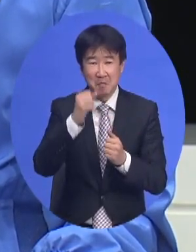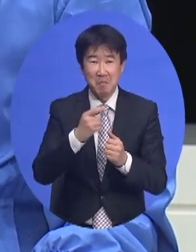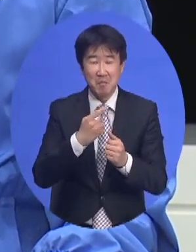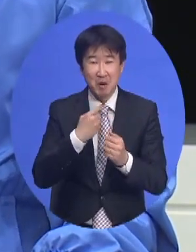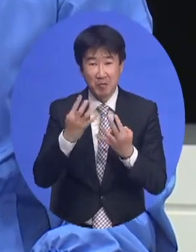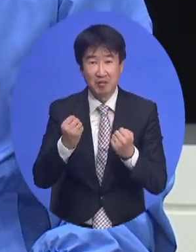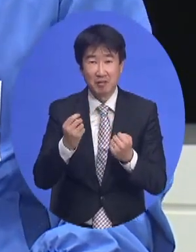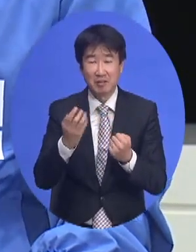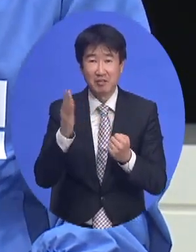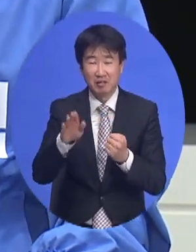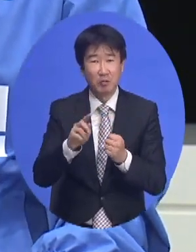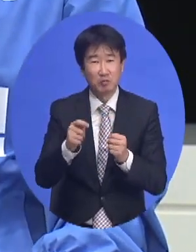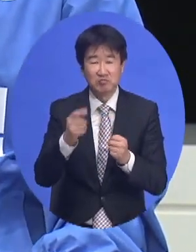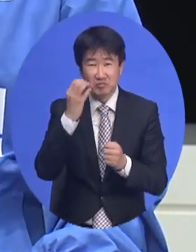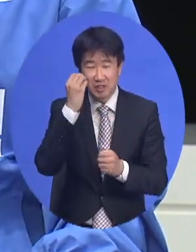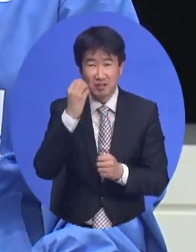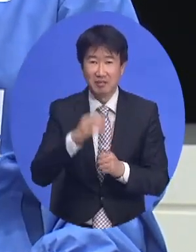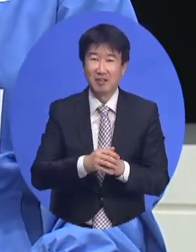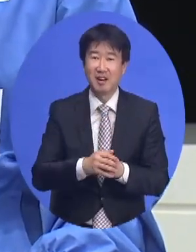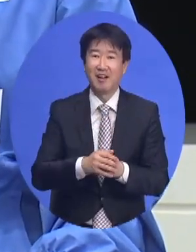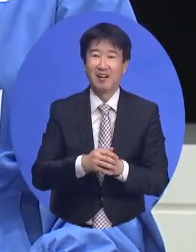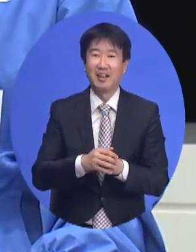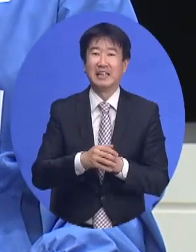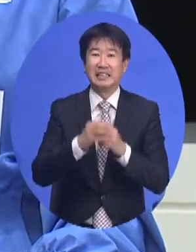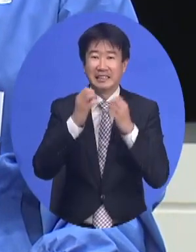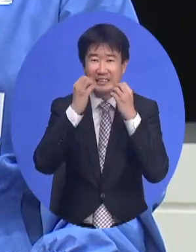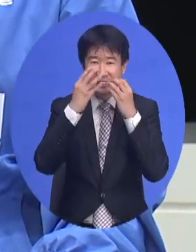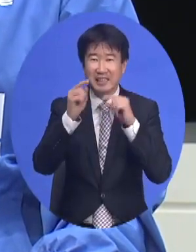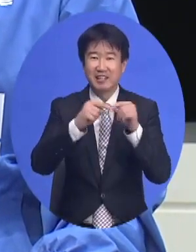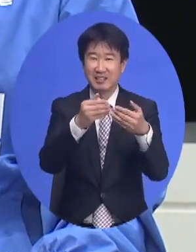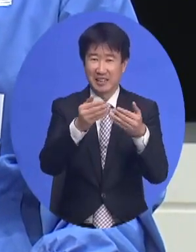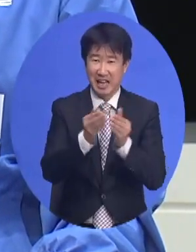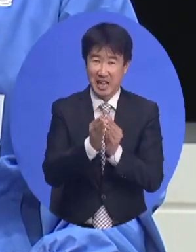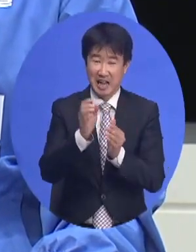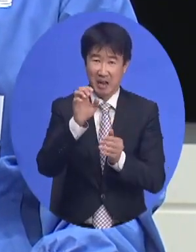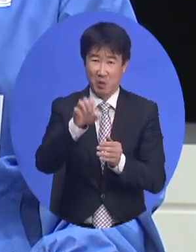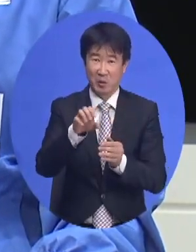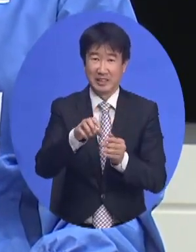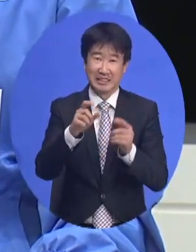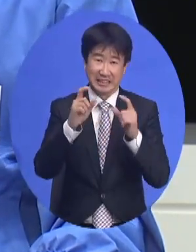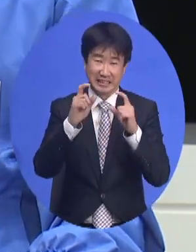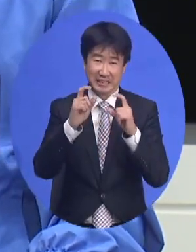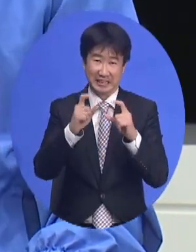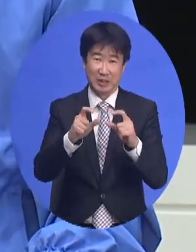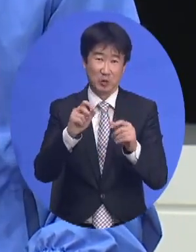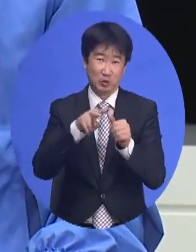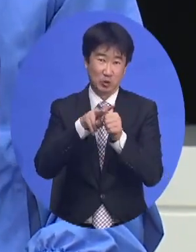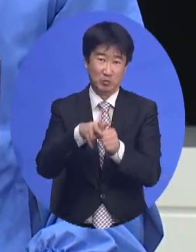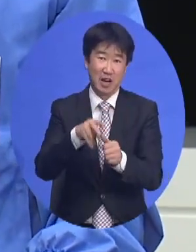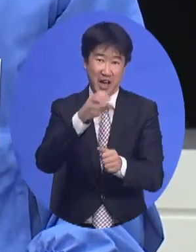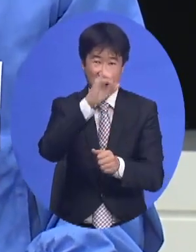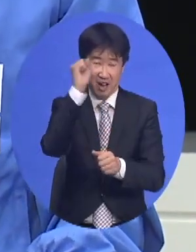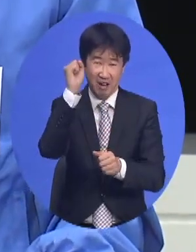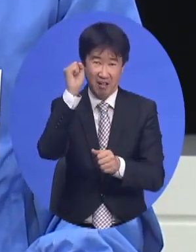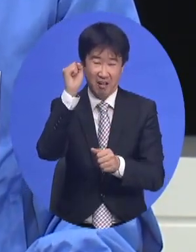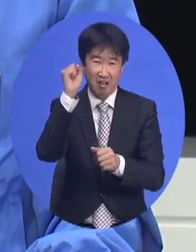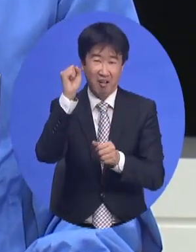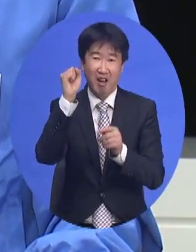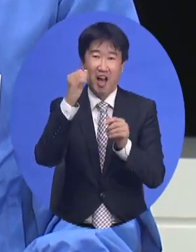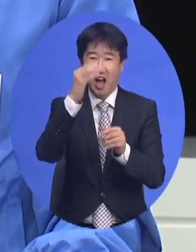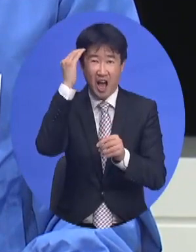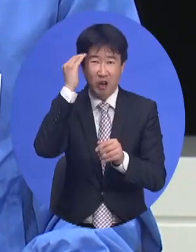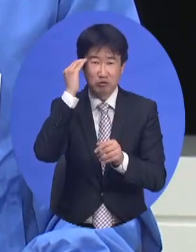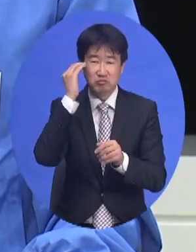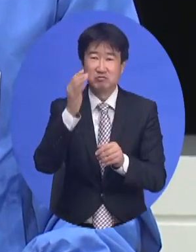김정호 후보께서 이걸 모르십니까? 신생정당에서요, 지역구에 출마해서 당선될 수 있는 정당이